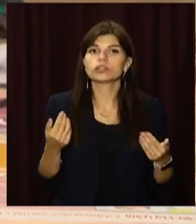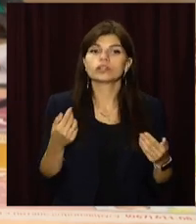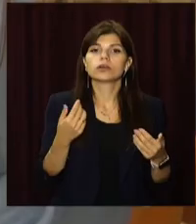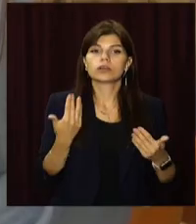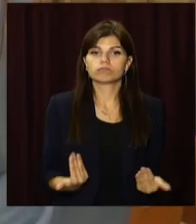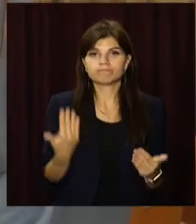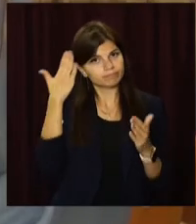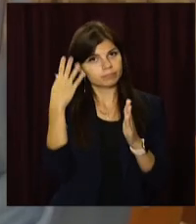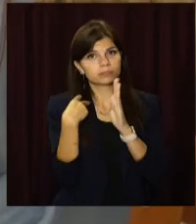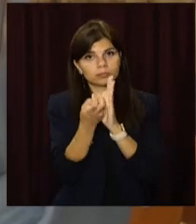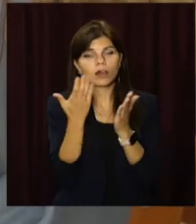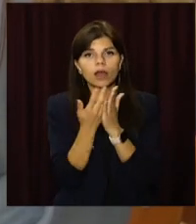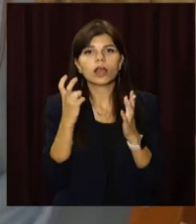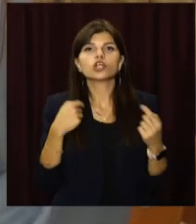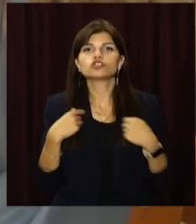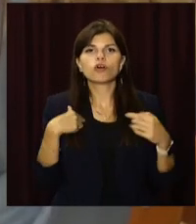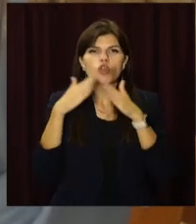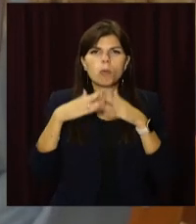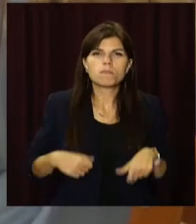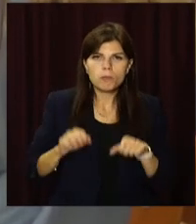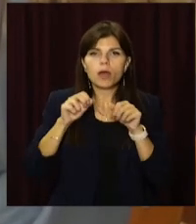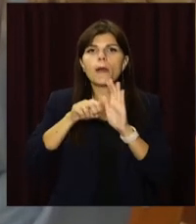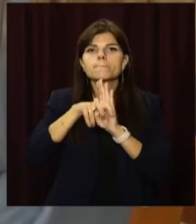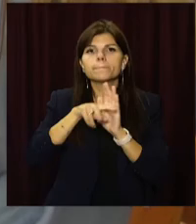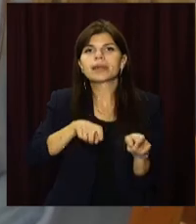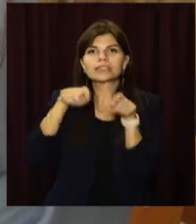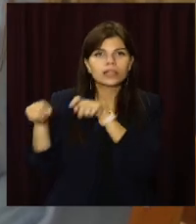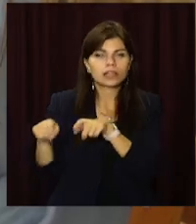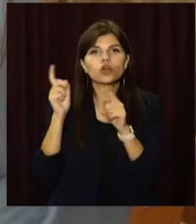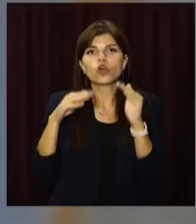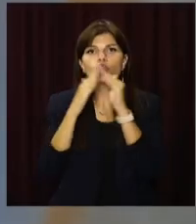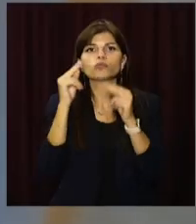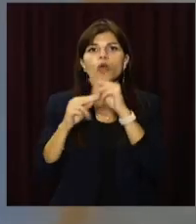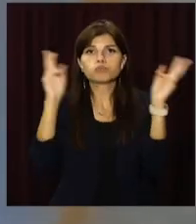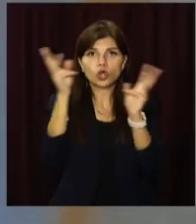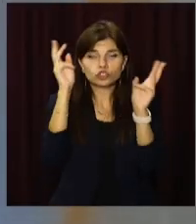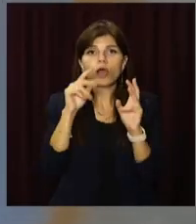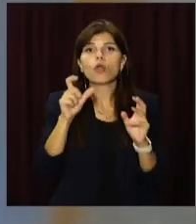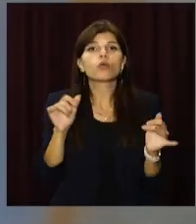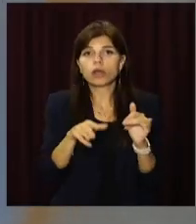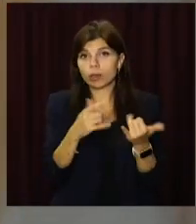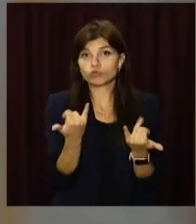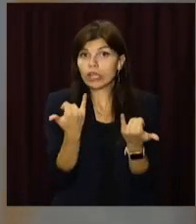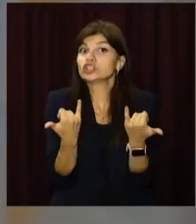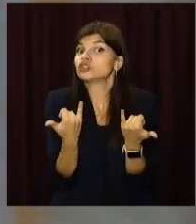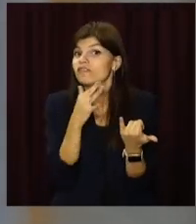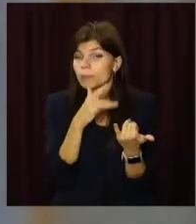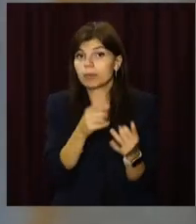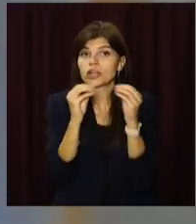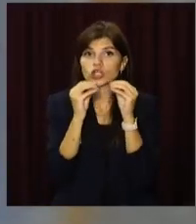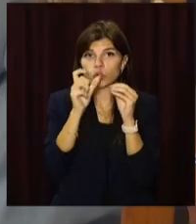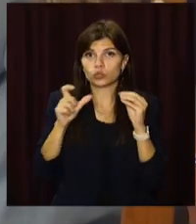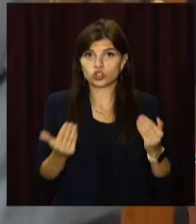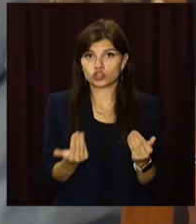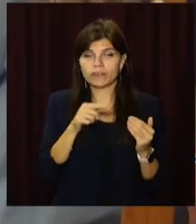цілодобовому стаціонарі жертвам домашнього насильства, переселенцям та тим, хто втратив домівки через пожежі. Нині там 10 мешканців. Тепер, каже Маріанна,